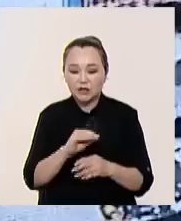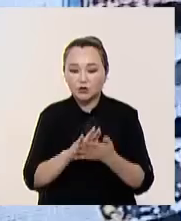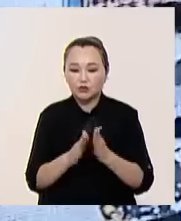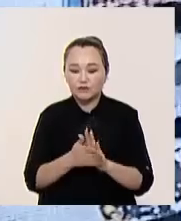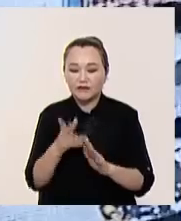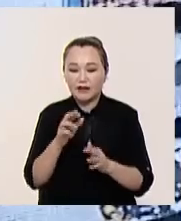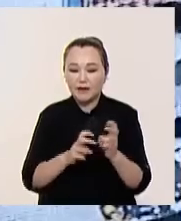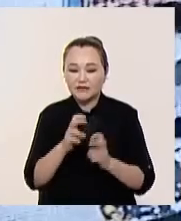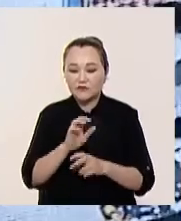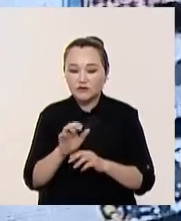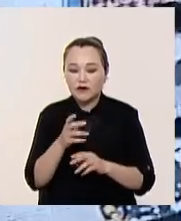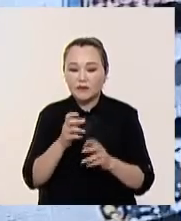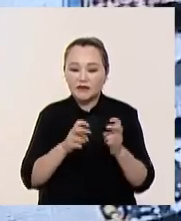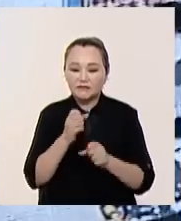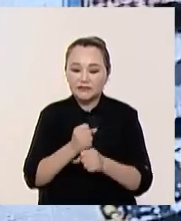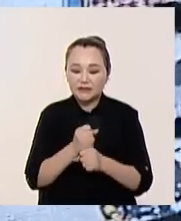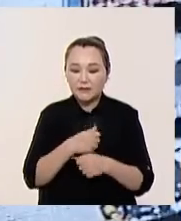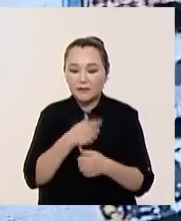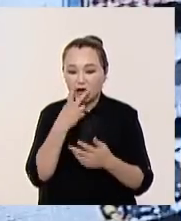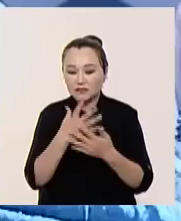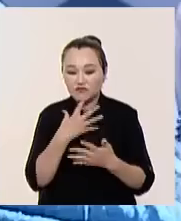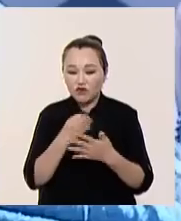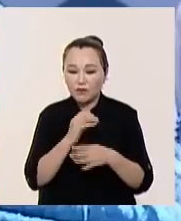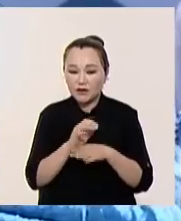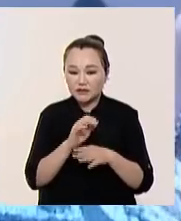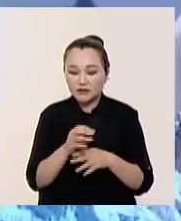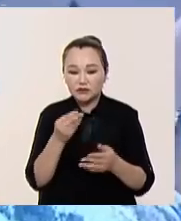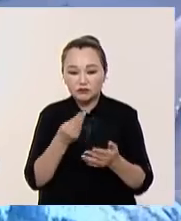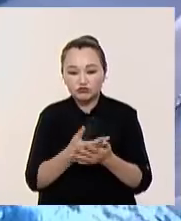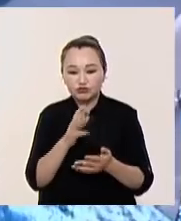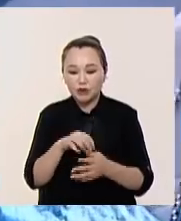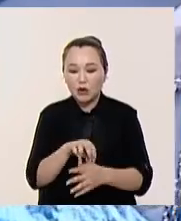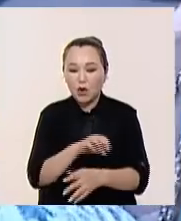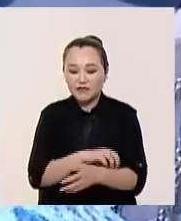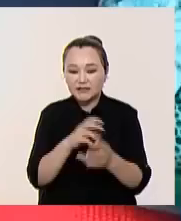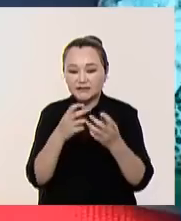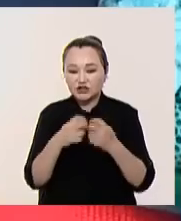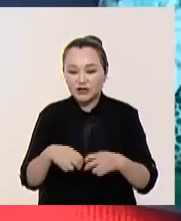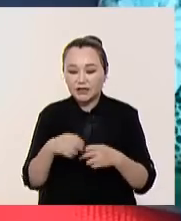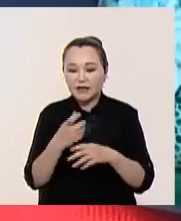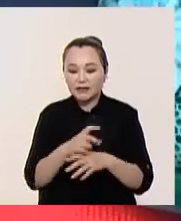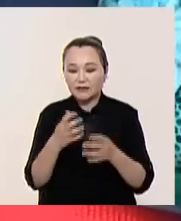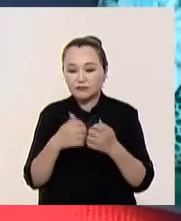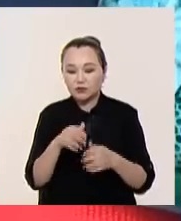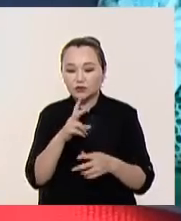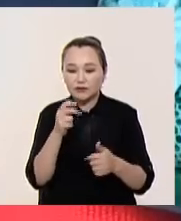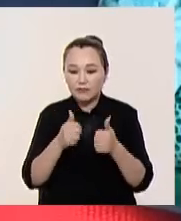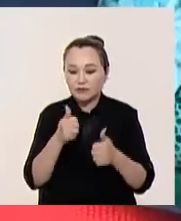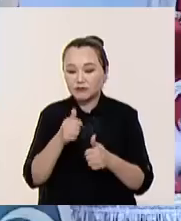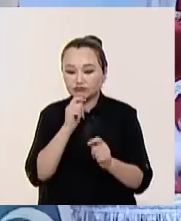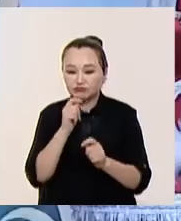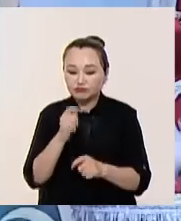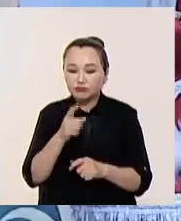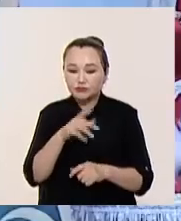производства. Производителей, которые представили свою продукцию, будет оценивать экспертная комиссия. Дипломанты конкурса по трем номинациям получат